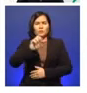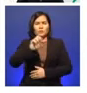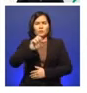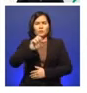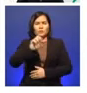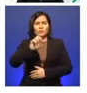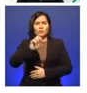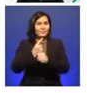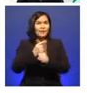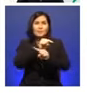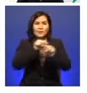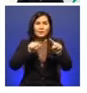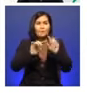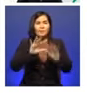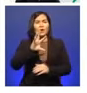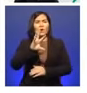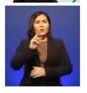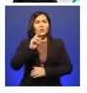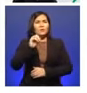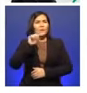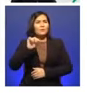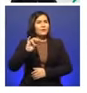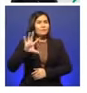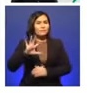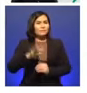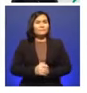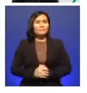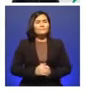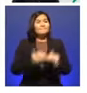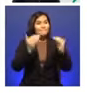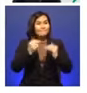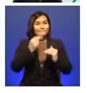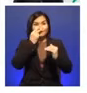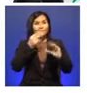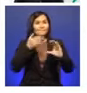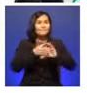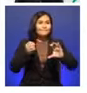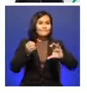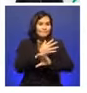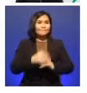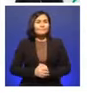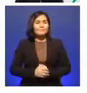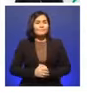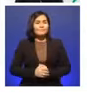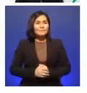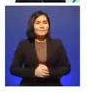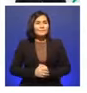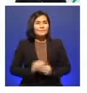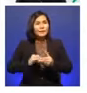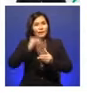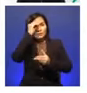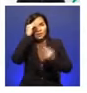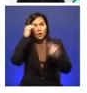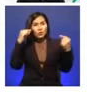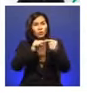าณ63.75สไลด์ถัดไปนะครับจะเห็นได้ว่าเป็นการศึกษาในด้านอุดมศึกษาน